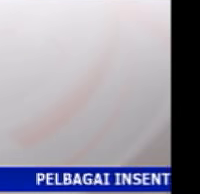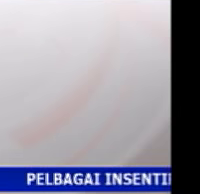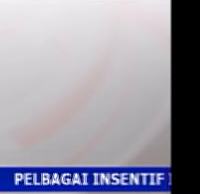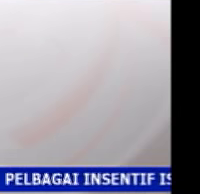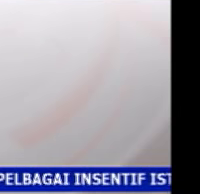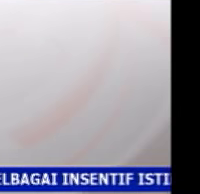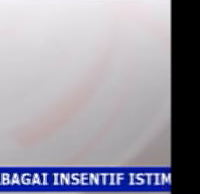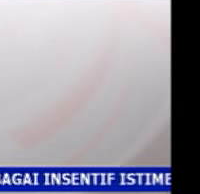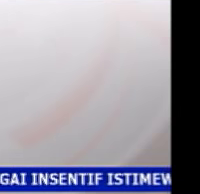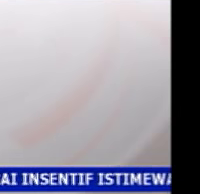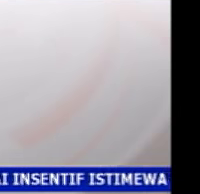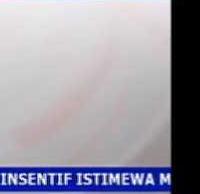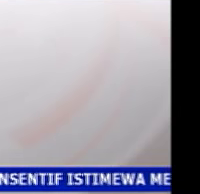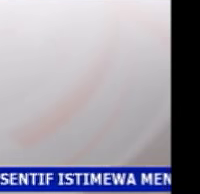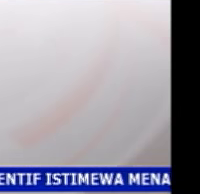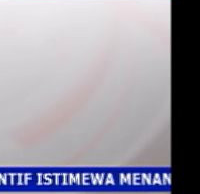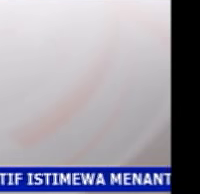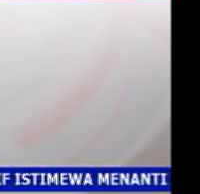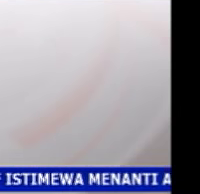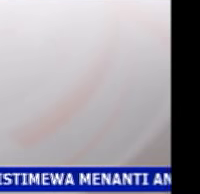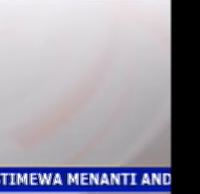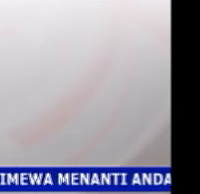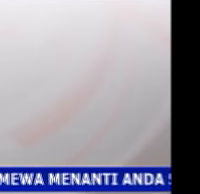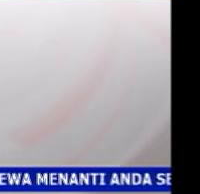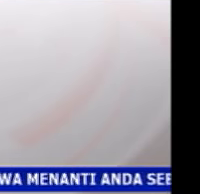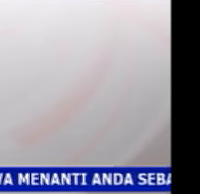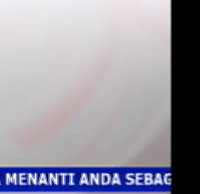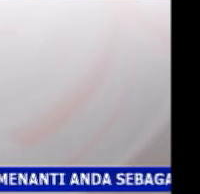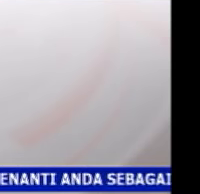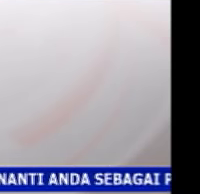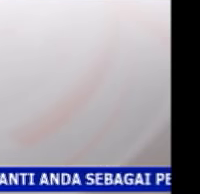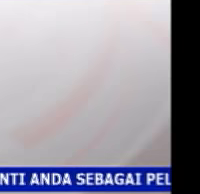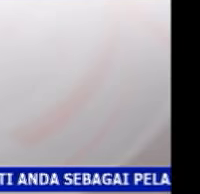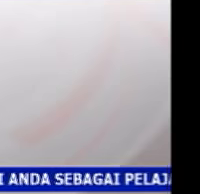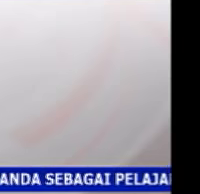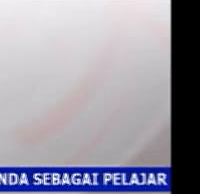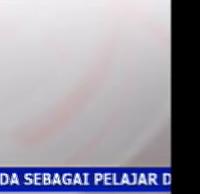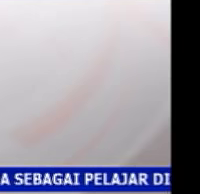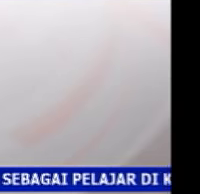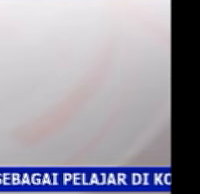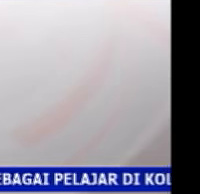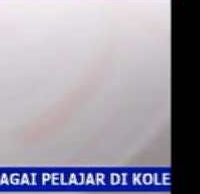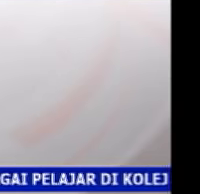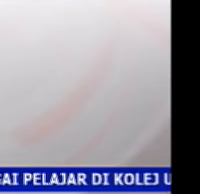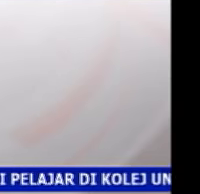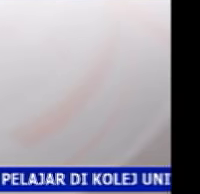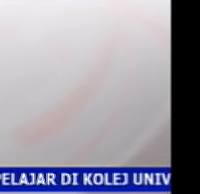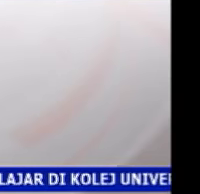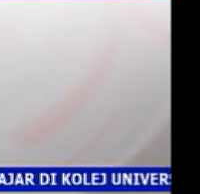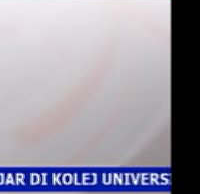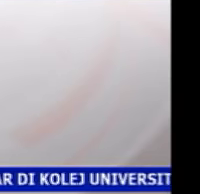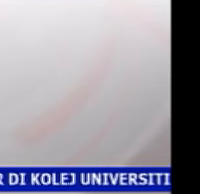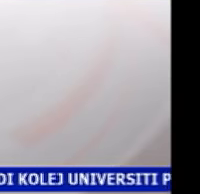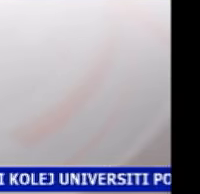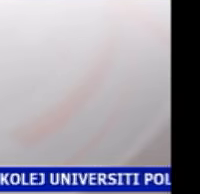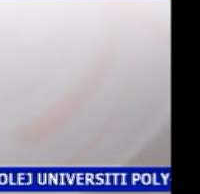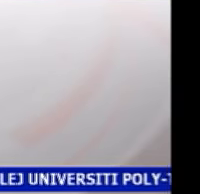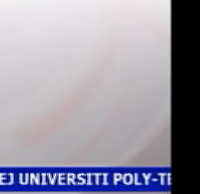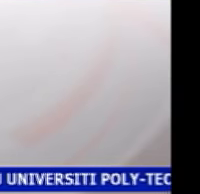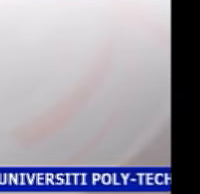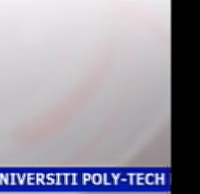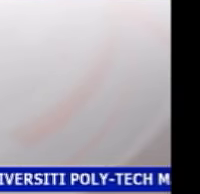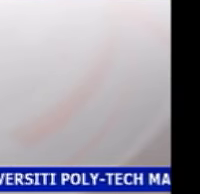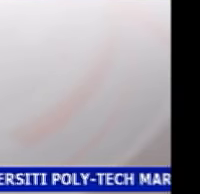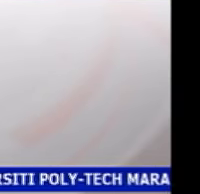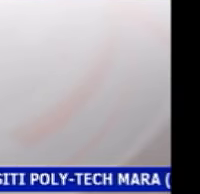memberi jaminan sokongan tidak berbelah bahagi kepada kerajaan termasuk 18 ahli parlimennya. Beliau kesal dengan tindakan pihak tertentu